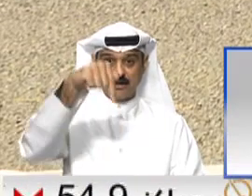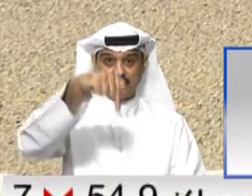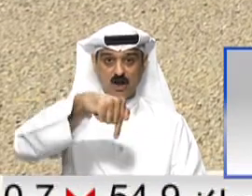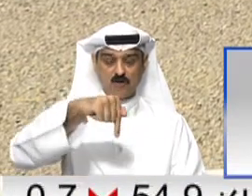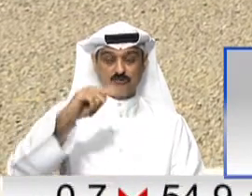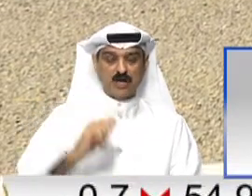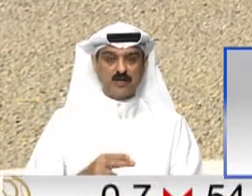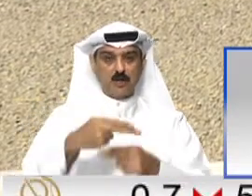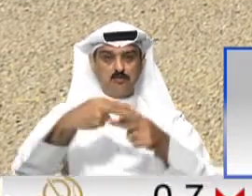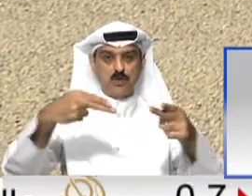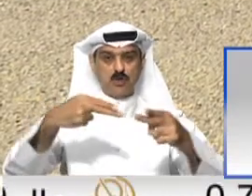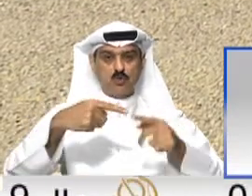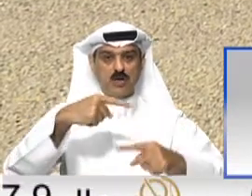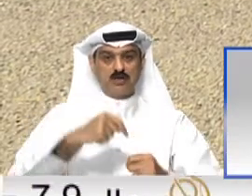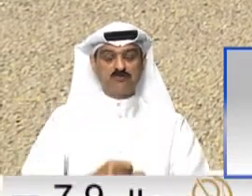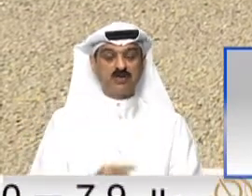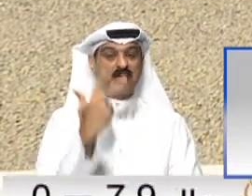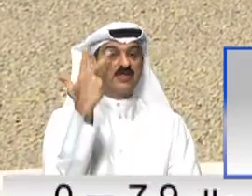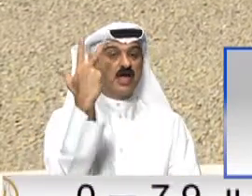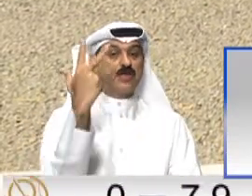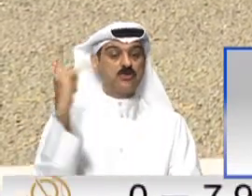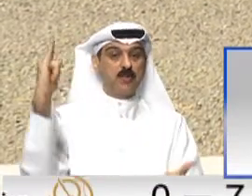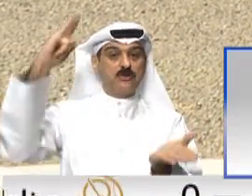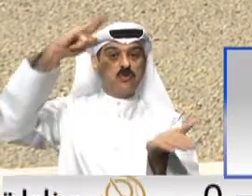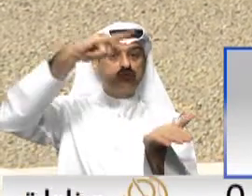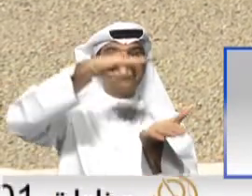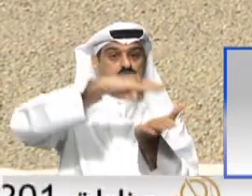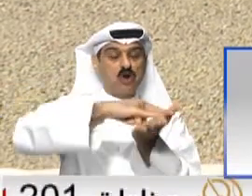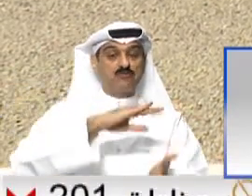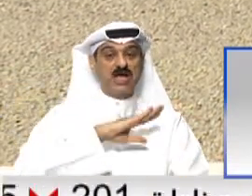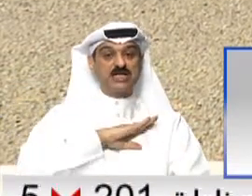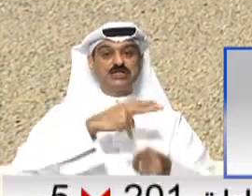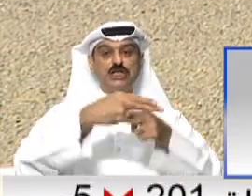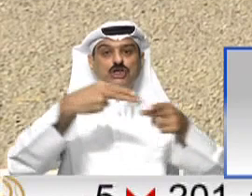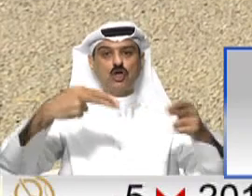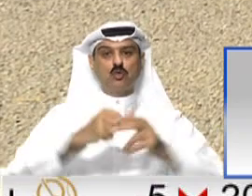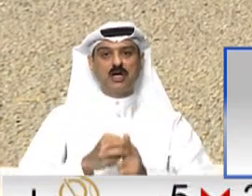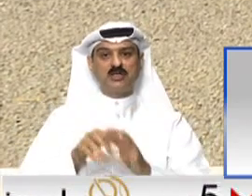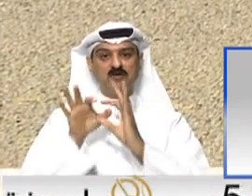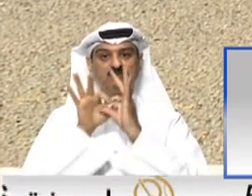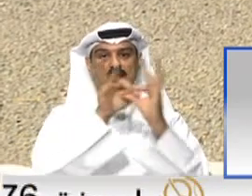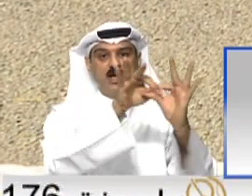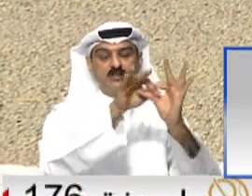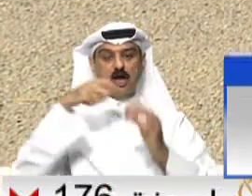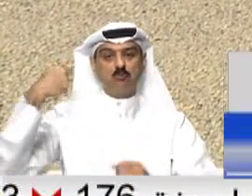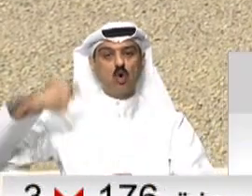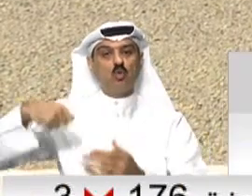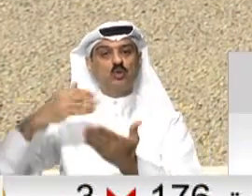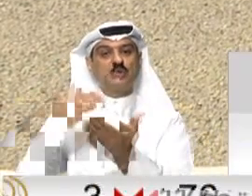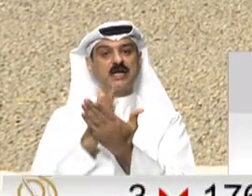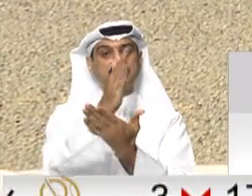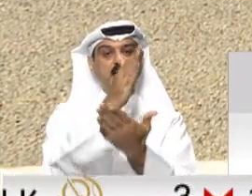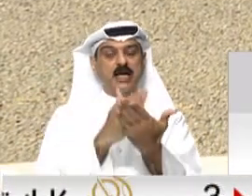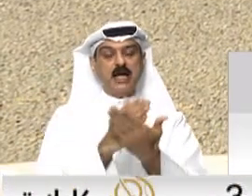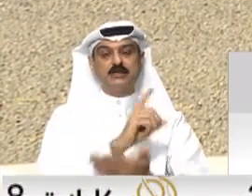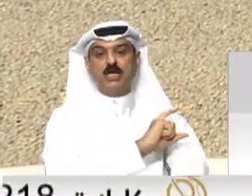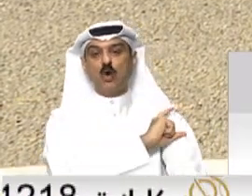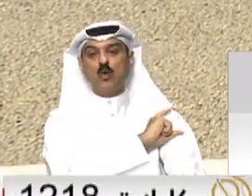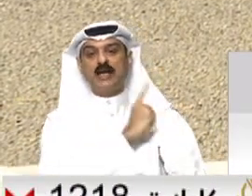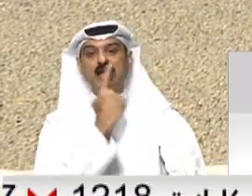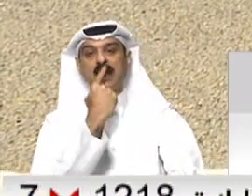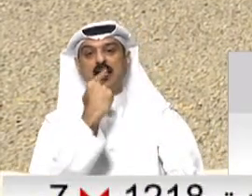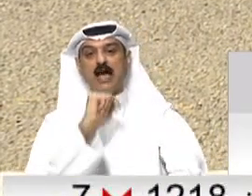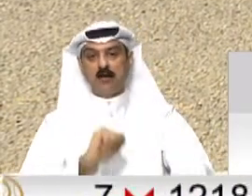الكويت تستمر رحلات الجسر الجوي للقوة الجوية الكويتية بالتعاون مع وزارة الخارجية وجمهورية الهلال الأحمر